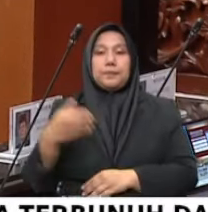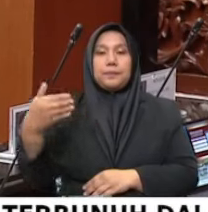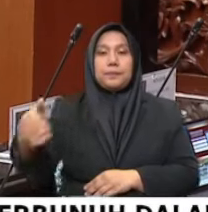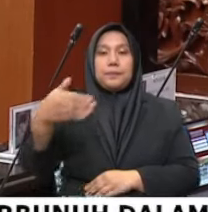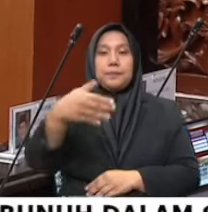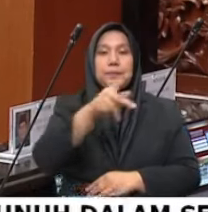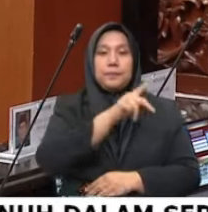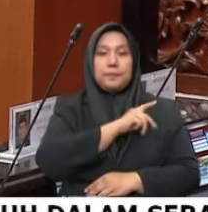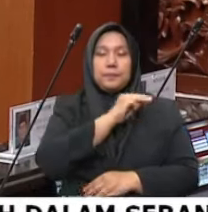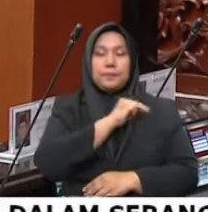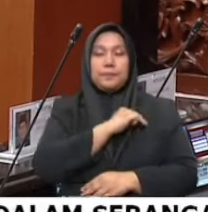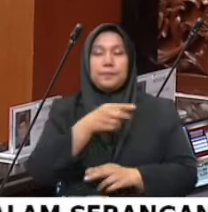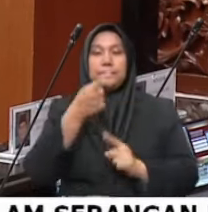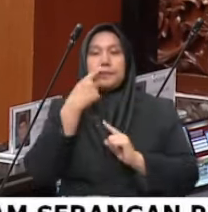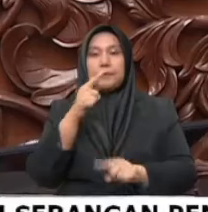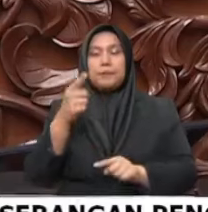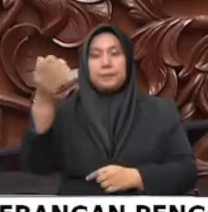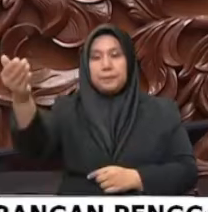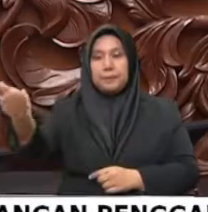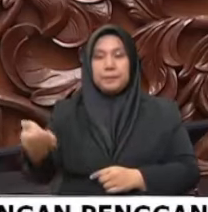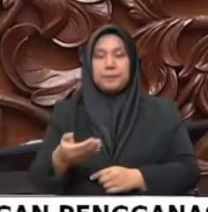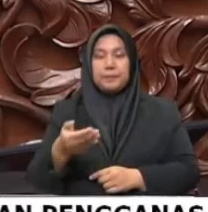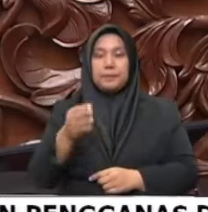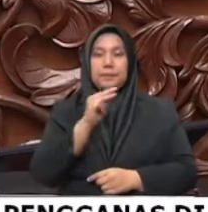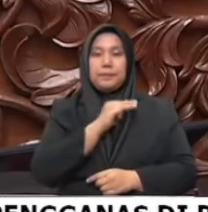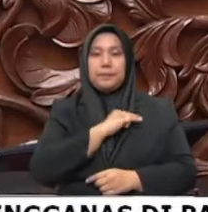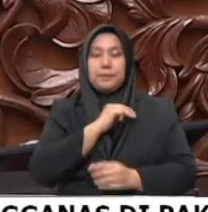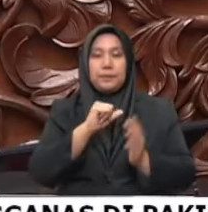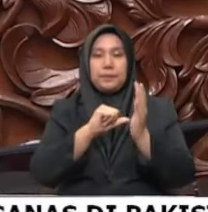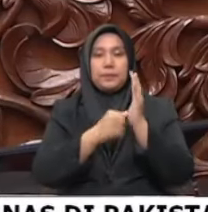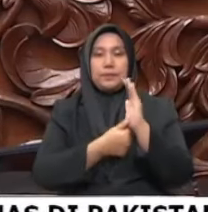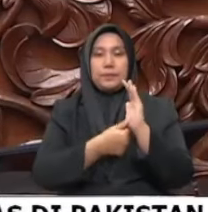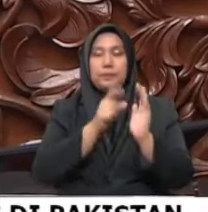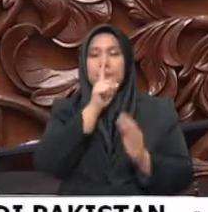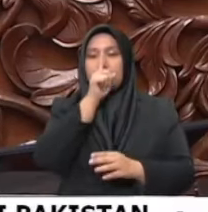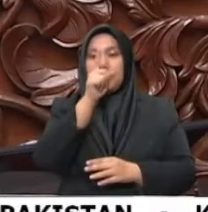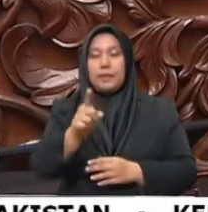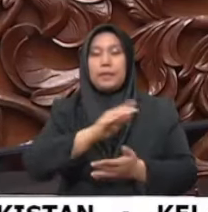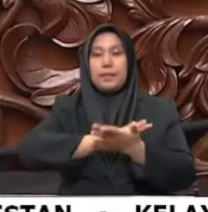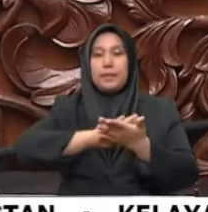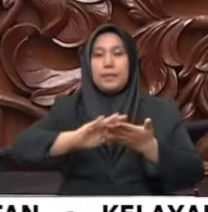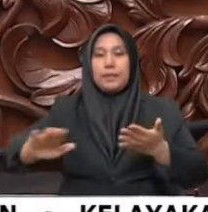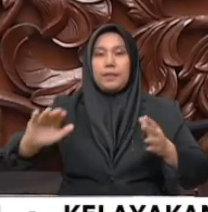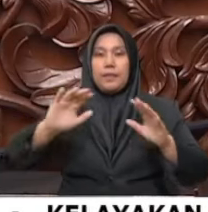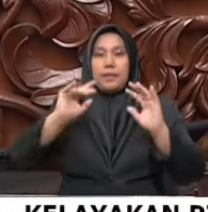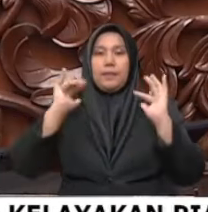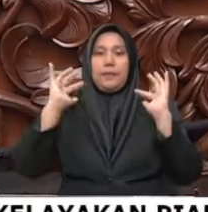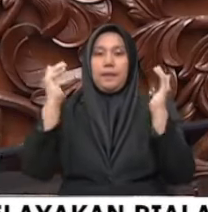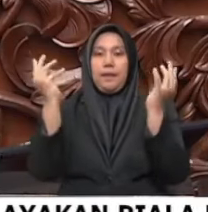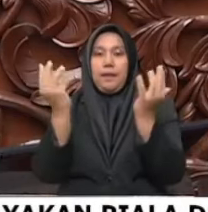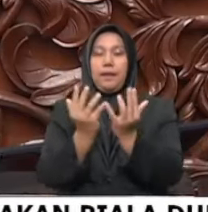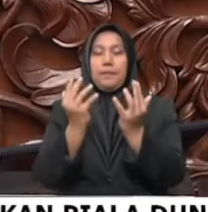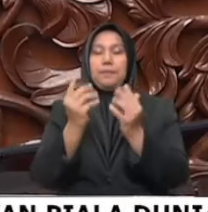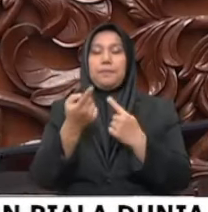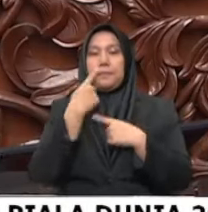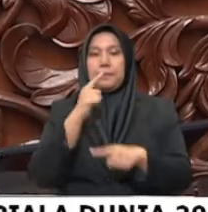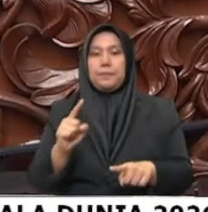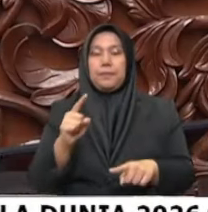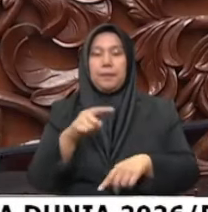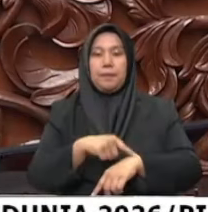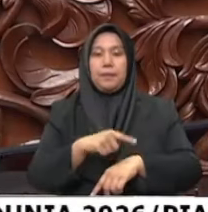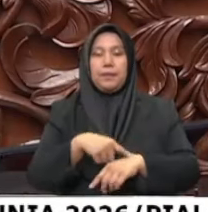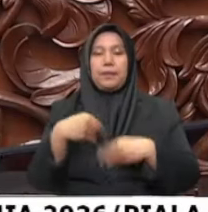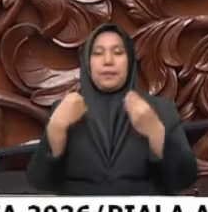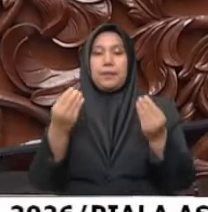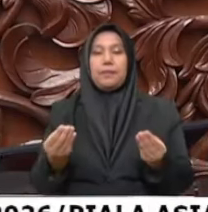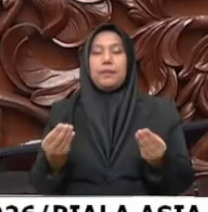menjawab. Dijemput Yang Berhormat Menteri Sumber Asli dan Kelestarian Alam untuk mula menjawab. Masa yang